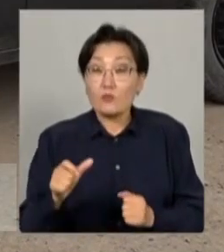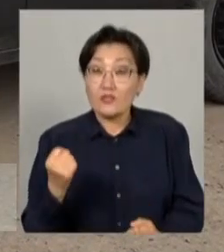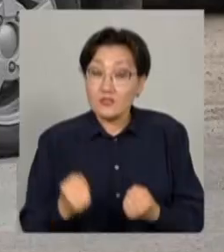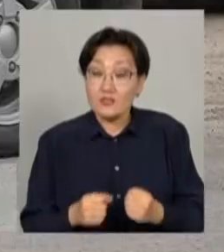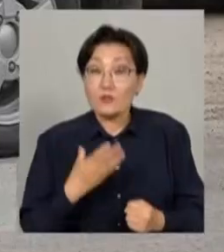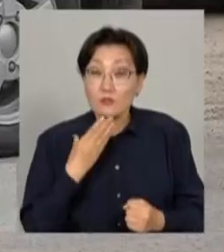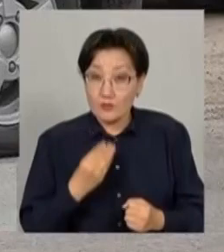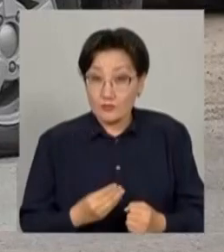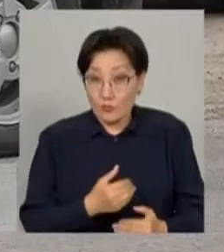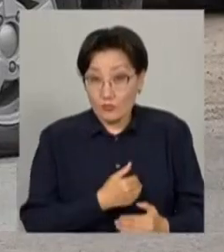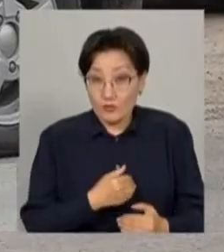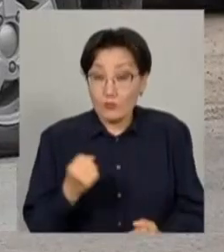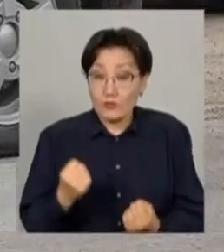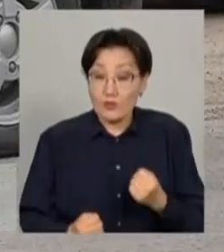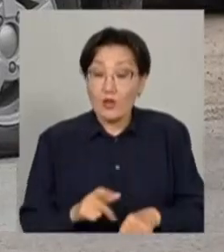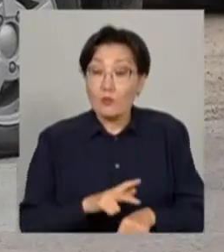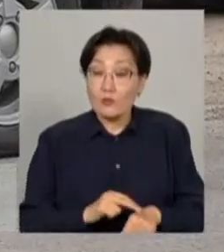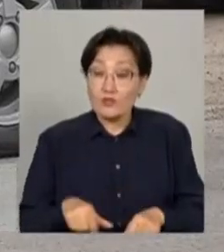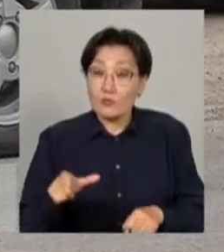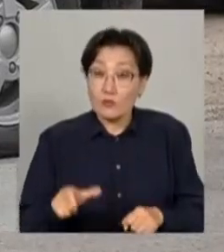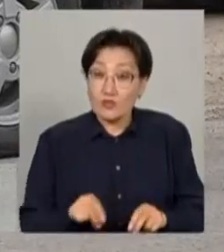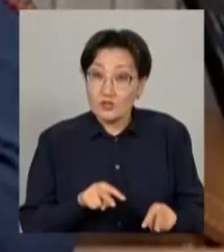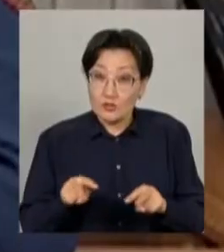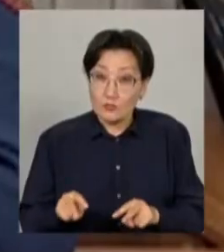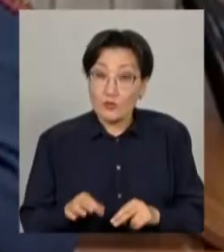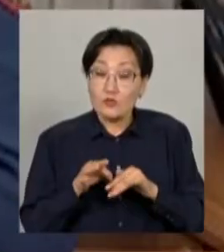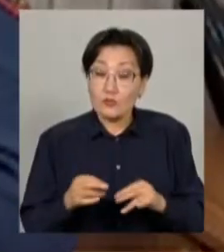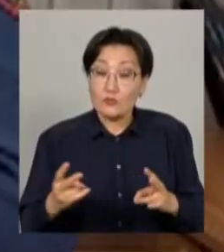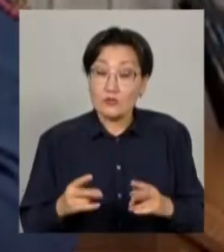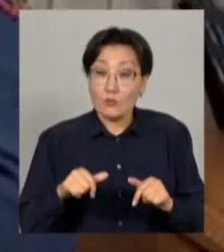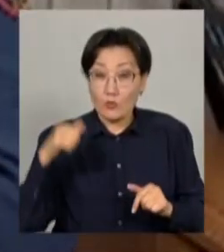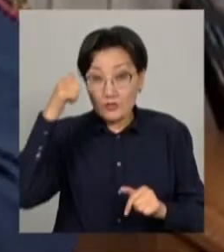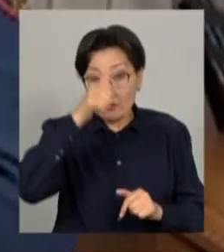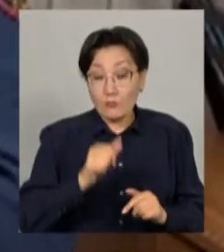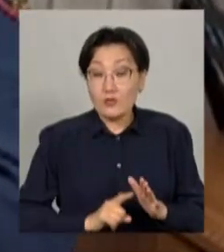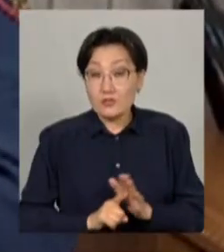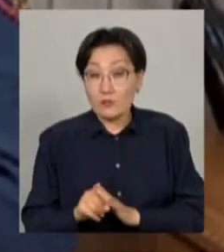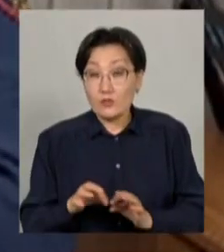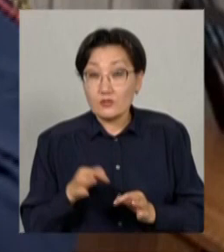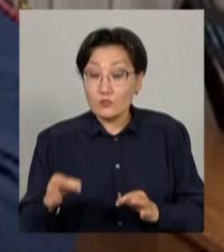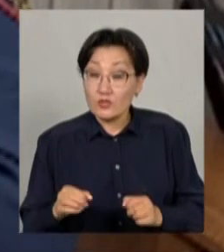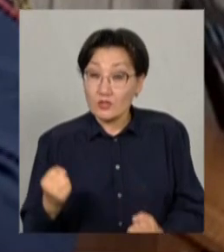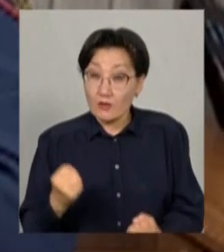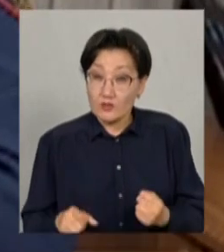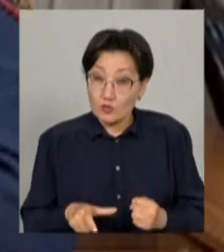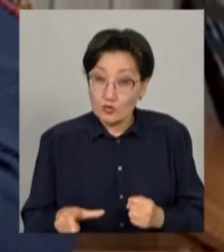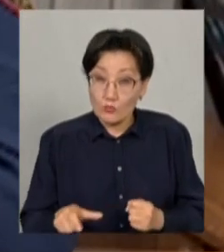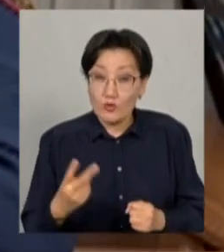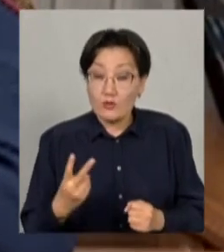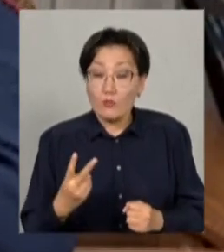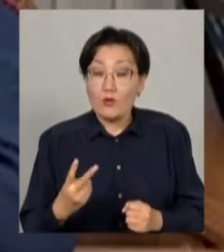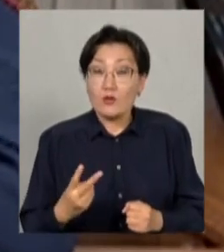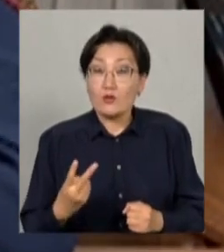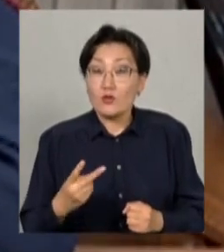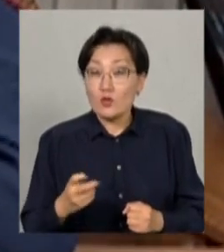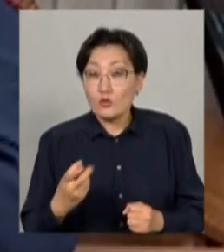жүреді. Сондықтан жол полициясын патрульге қою керек деп санайды. Ағымдағы жылдың басынан облыстық автожолдарында 231